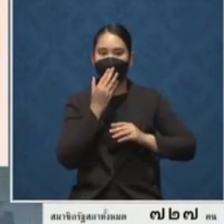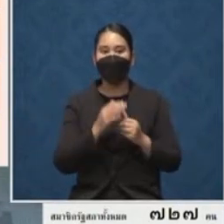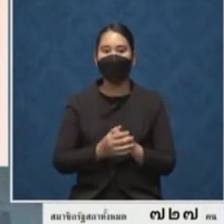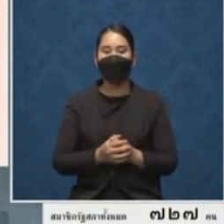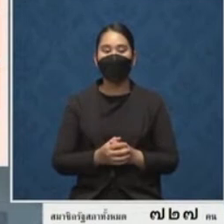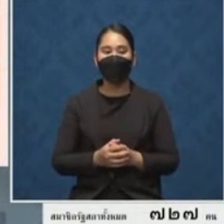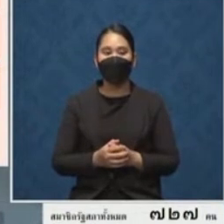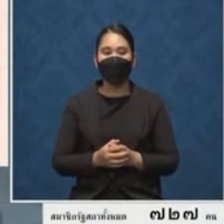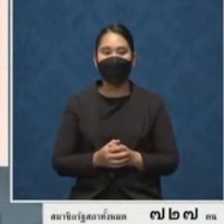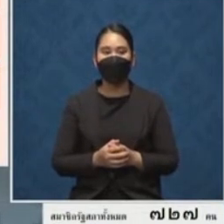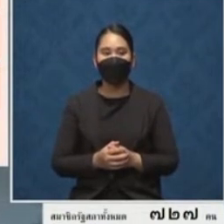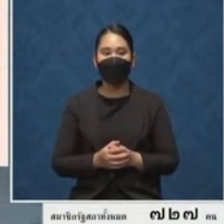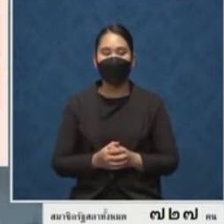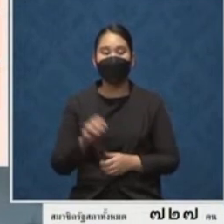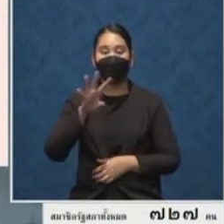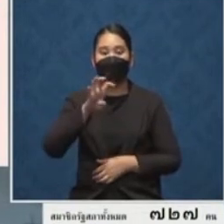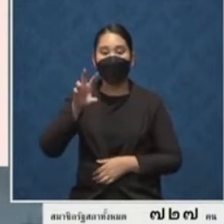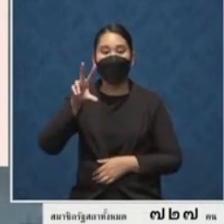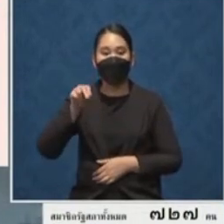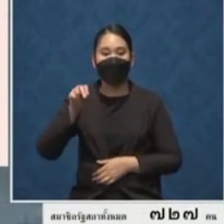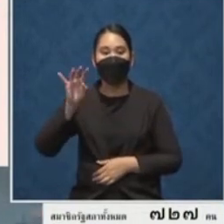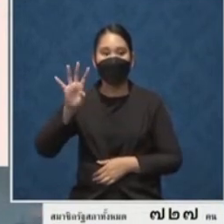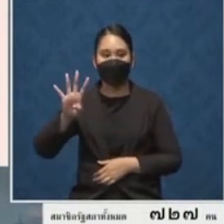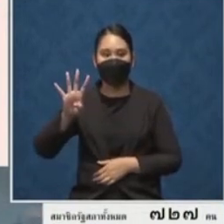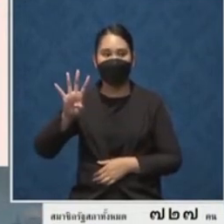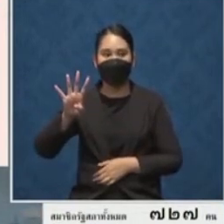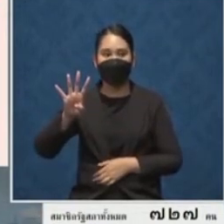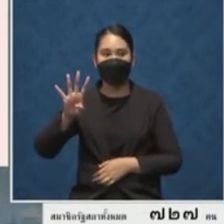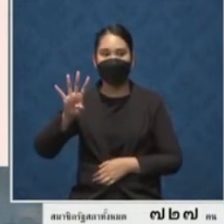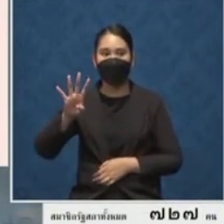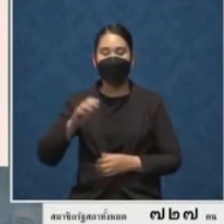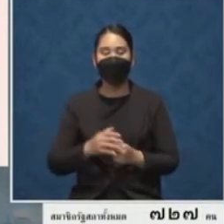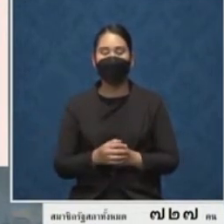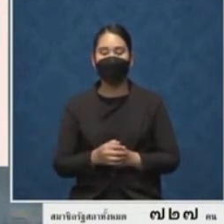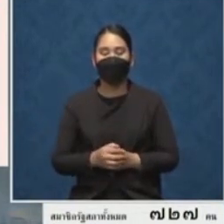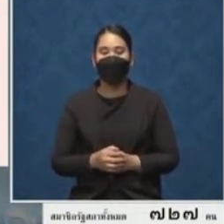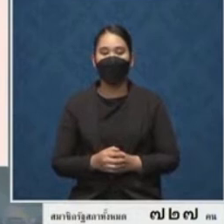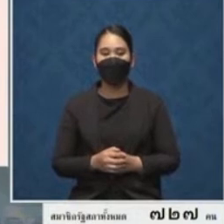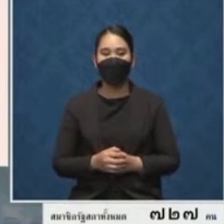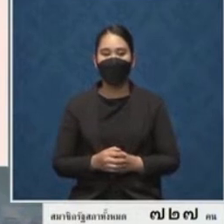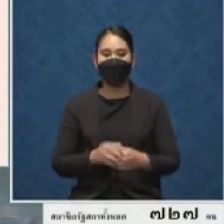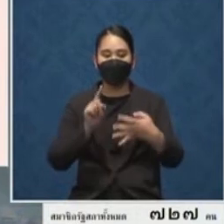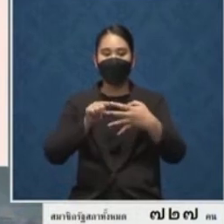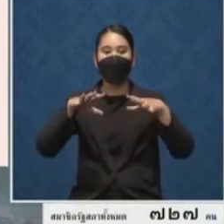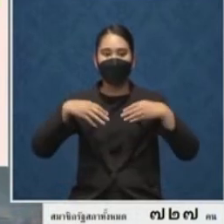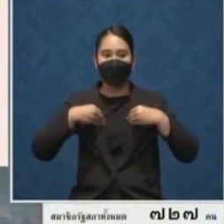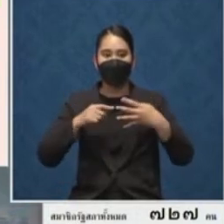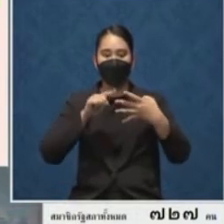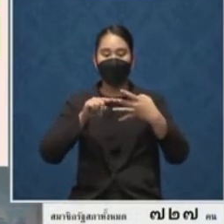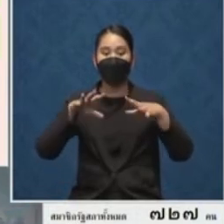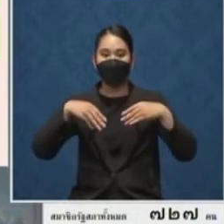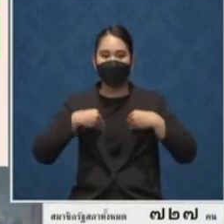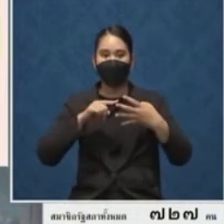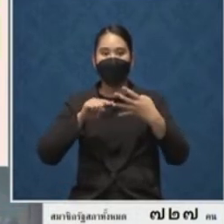434นายเรวัตวิสุทธเวช 1รับหลักการ2รับหลักการ3รับหลักการ4รับหลักการ